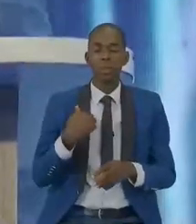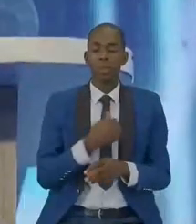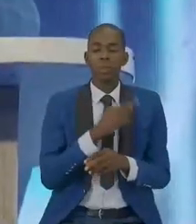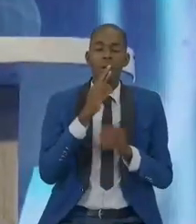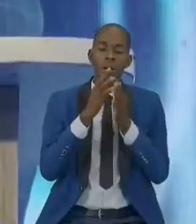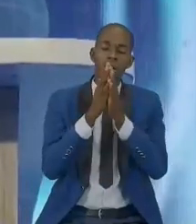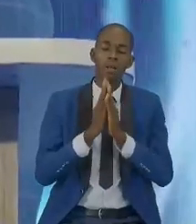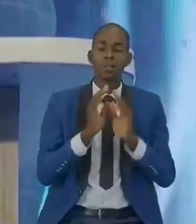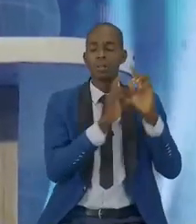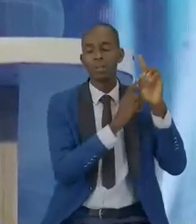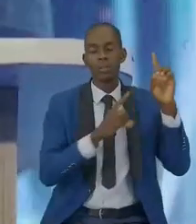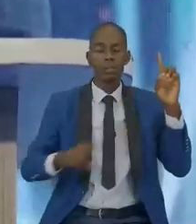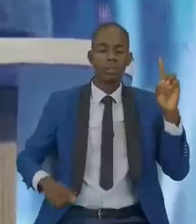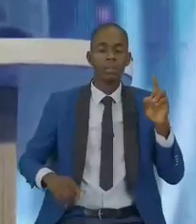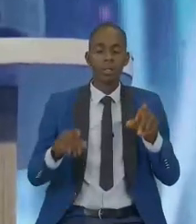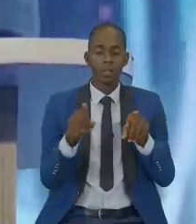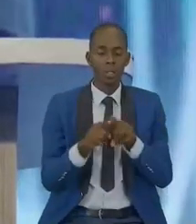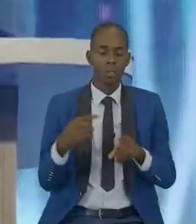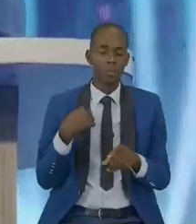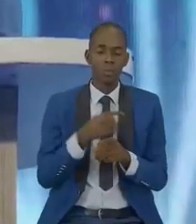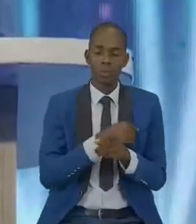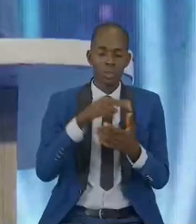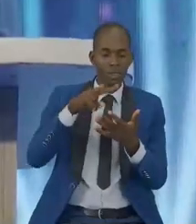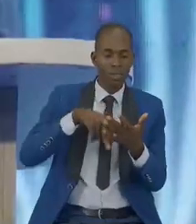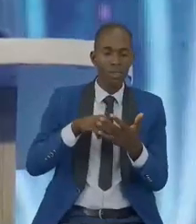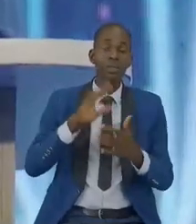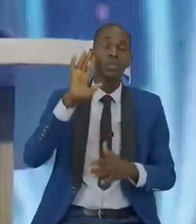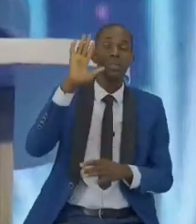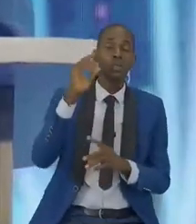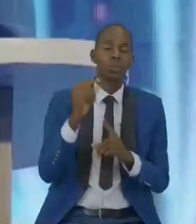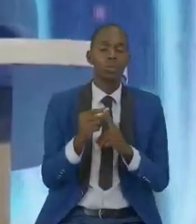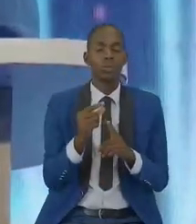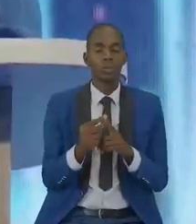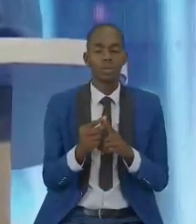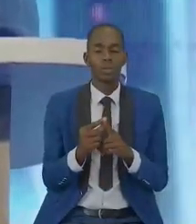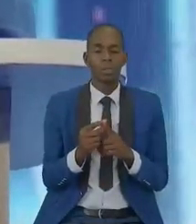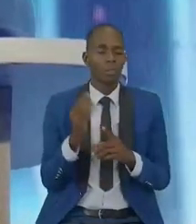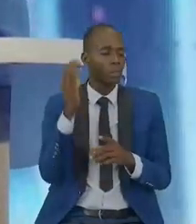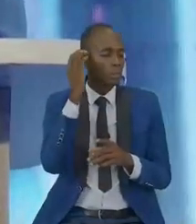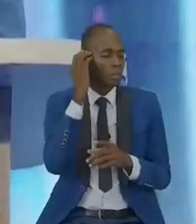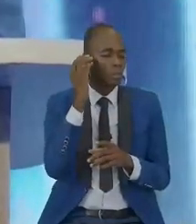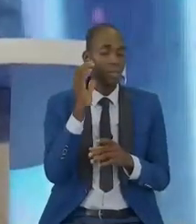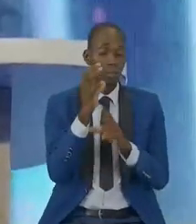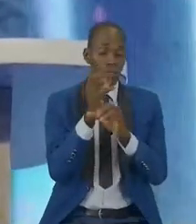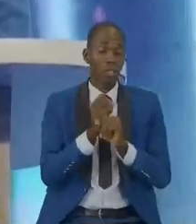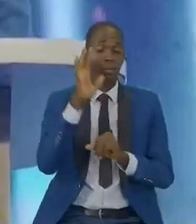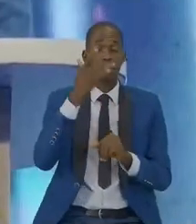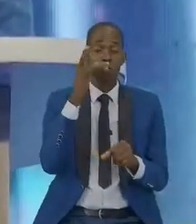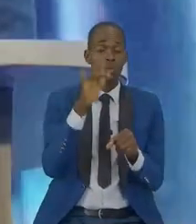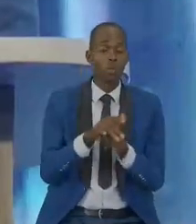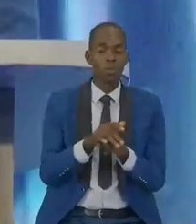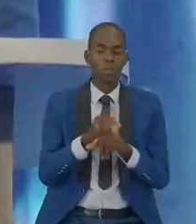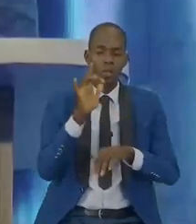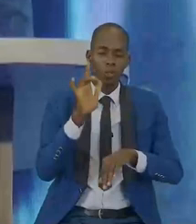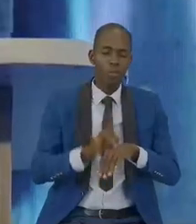et partout dans le monde. Nous demandons, Seigneur, que comme nous lisons ta parole et que